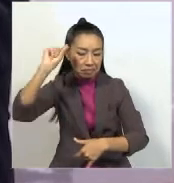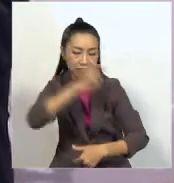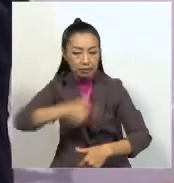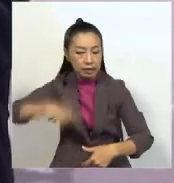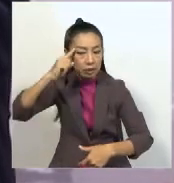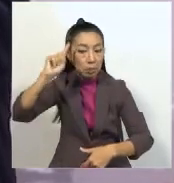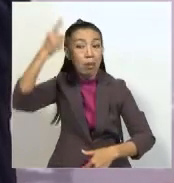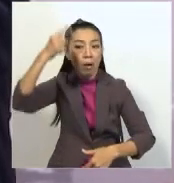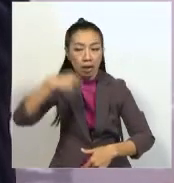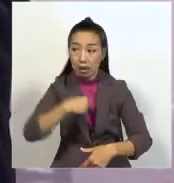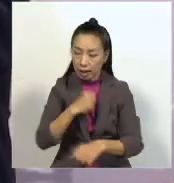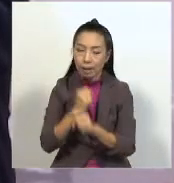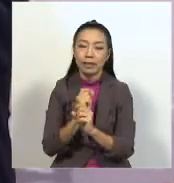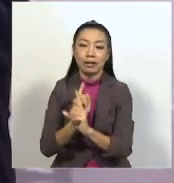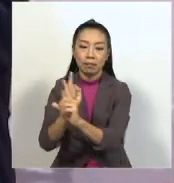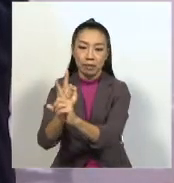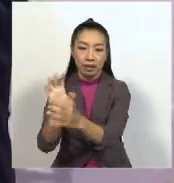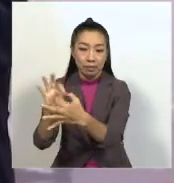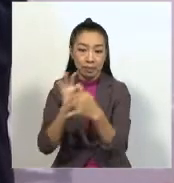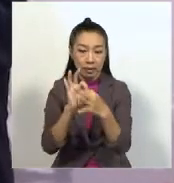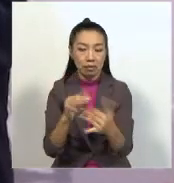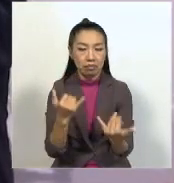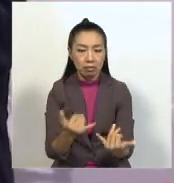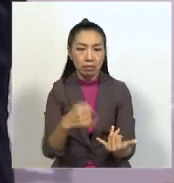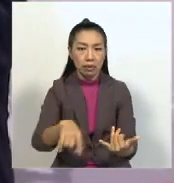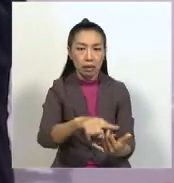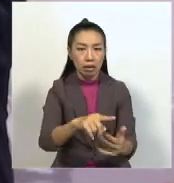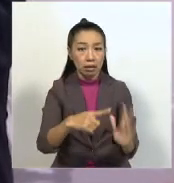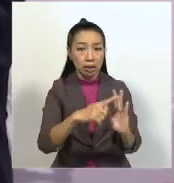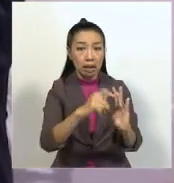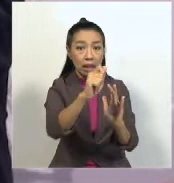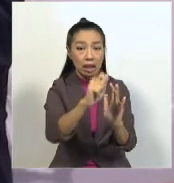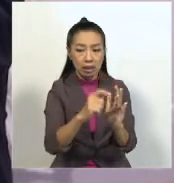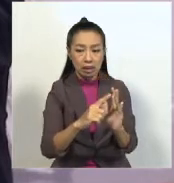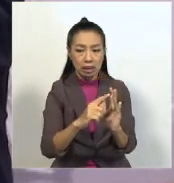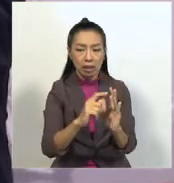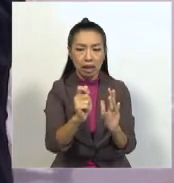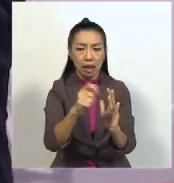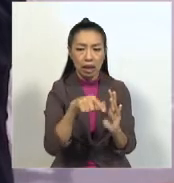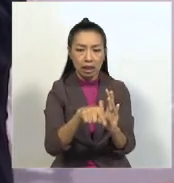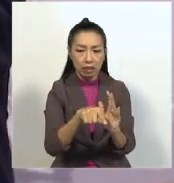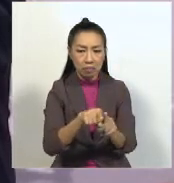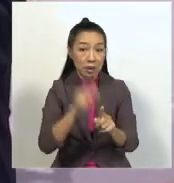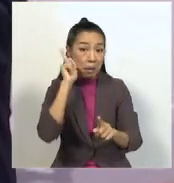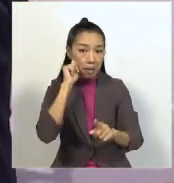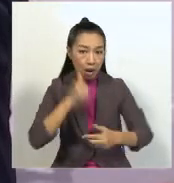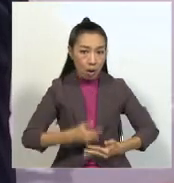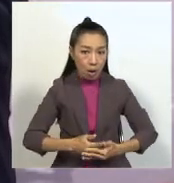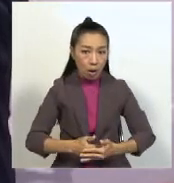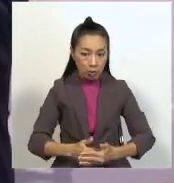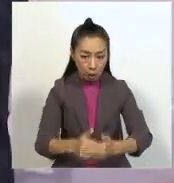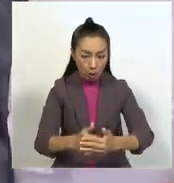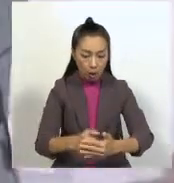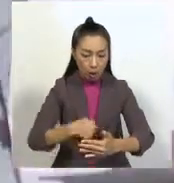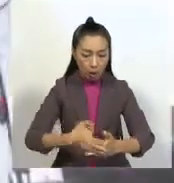ไรฮูใช่ป่ะเรื่องการแก้ปัญหาเรื่องโรคเอดส์ในอะไรที่ติดจากคันมาดาถือเป็นระดับต้